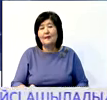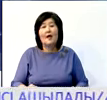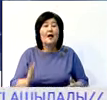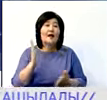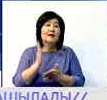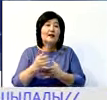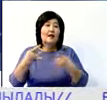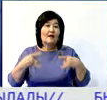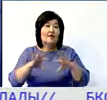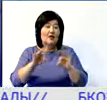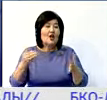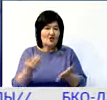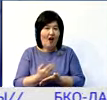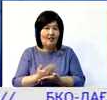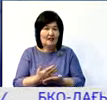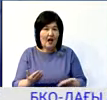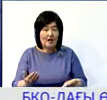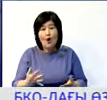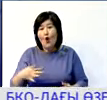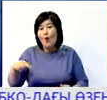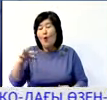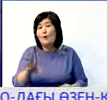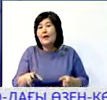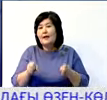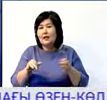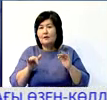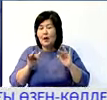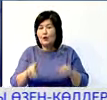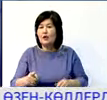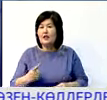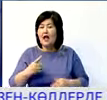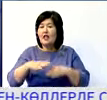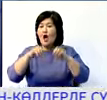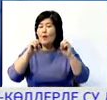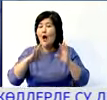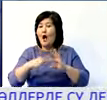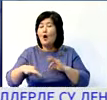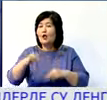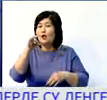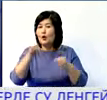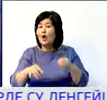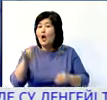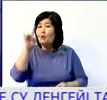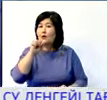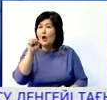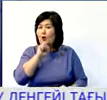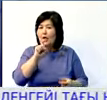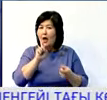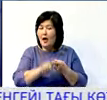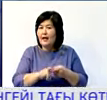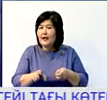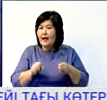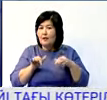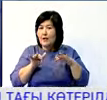Тікелей эфирде жаңалықтар. Облыстық қылмыстық істер жөніндегі мамандандырылған ауданаралық сотында мұнай ұрлығына қатысты қылмыстық